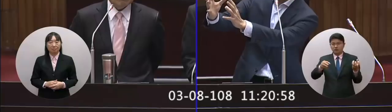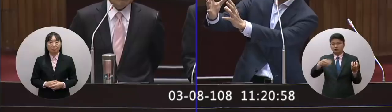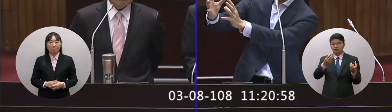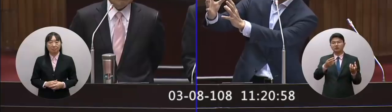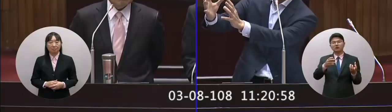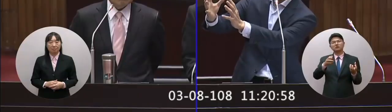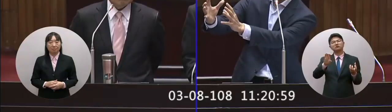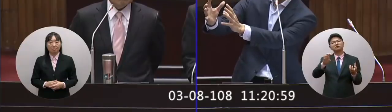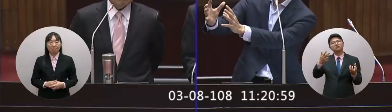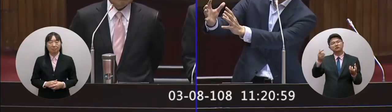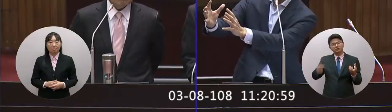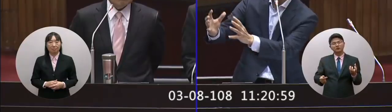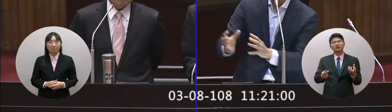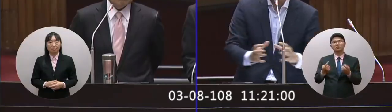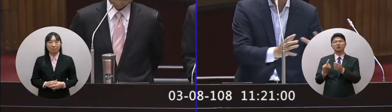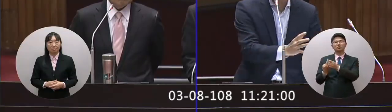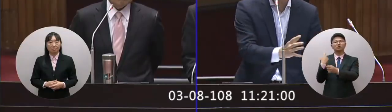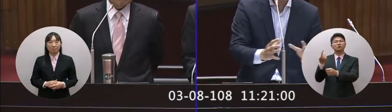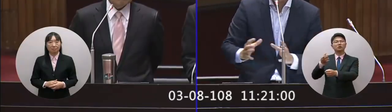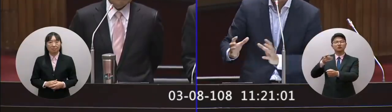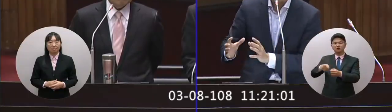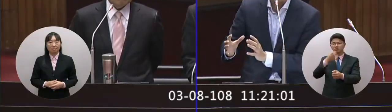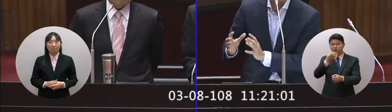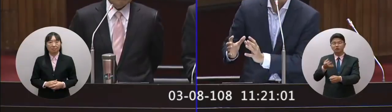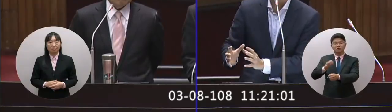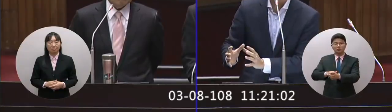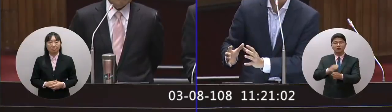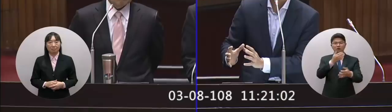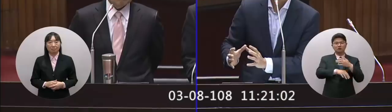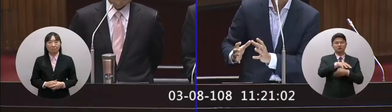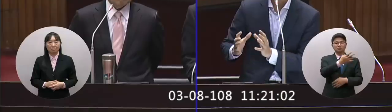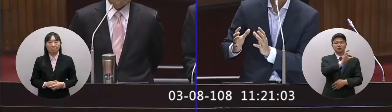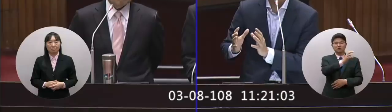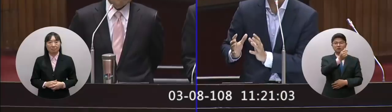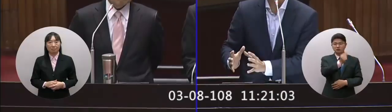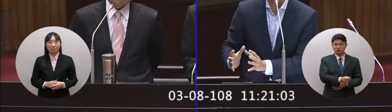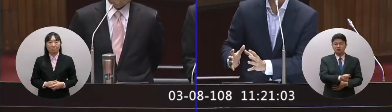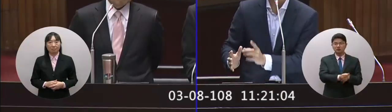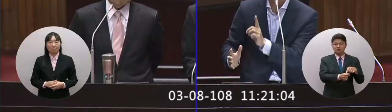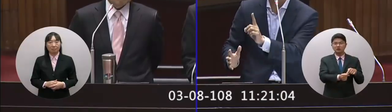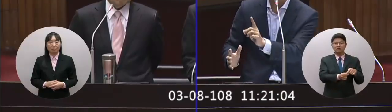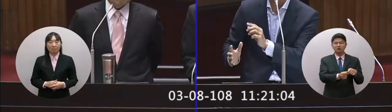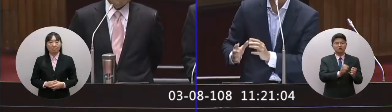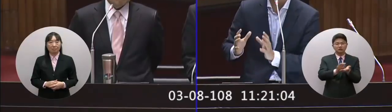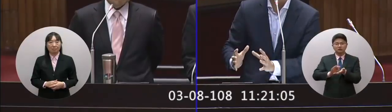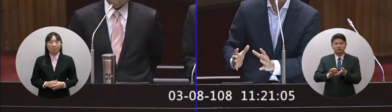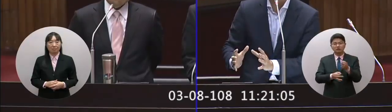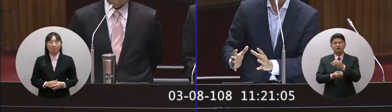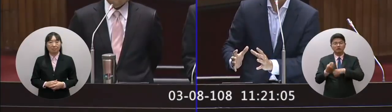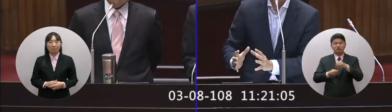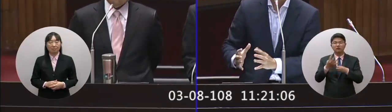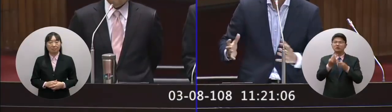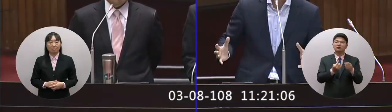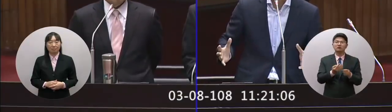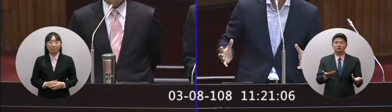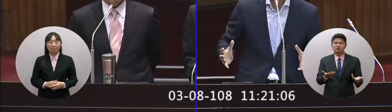补去年的亏损，结果剩下480亿，到底可以撑多久？这是第一个问题。第二个，